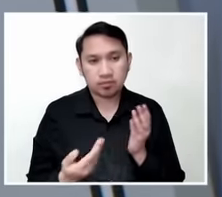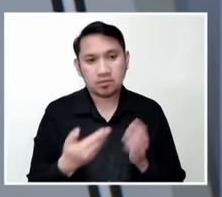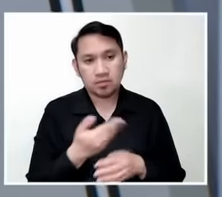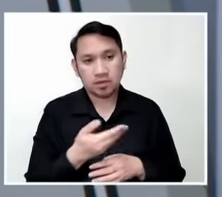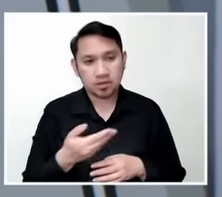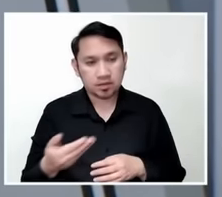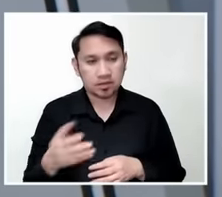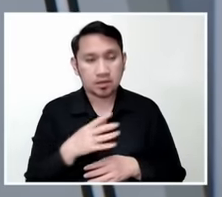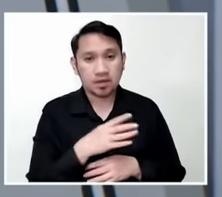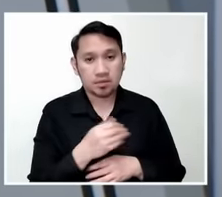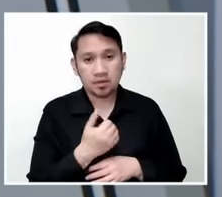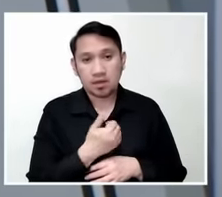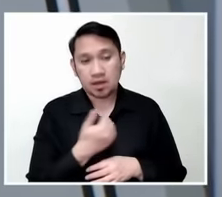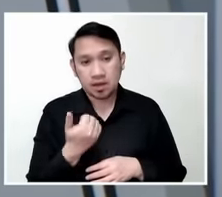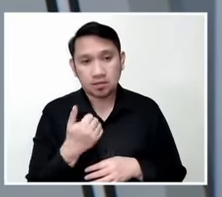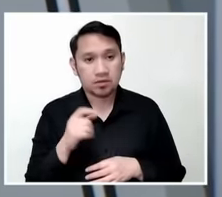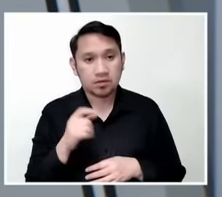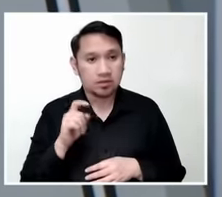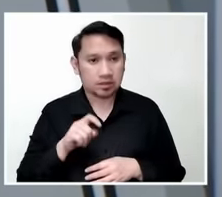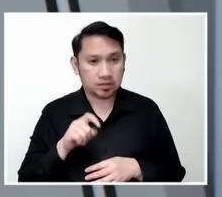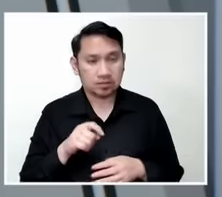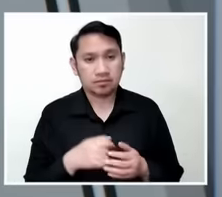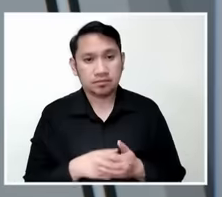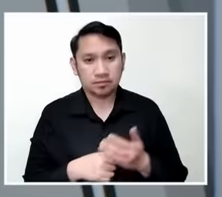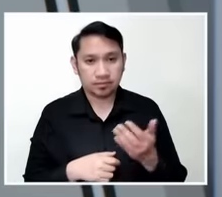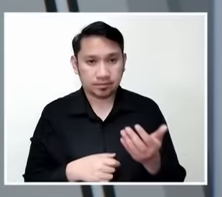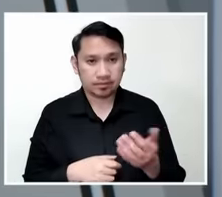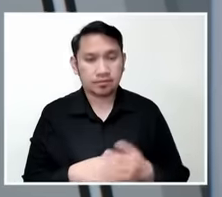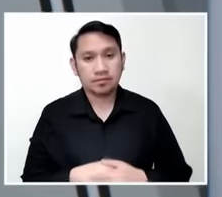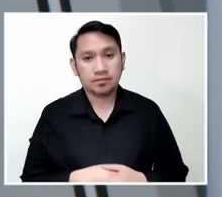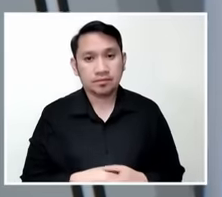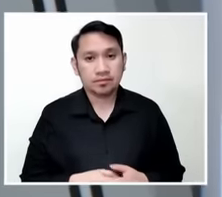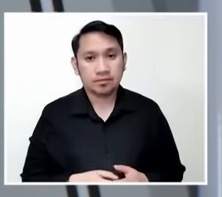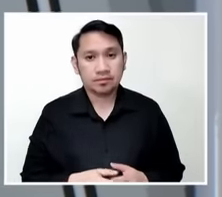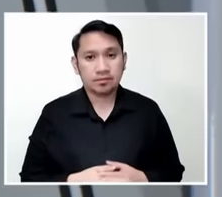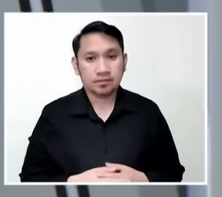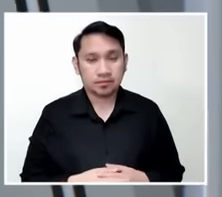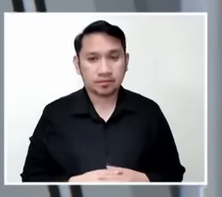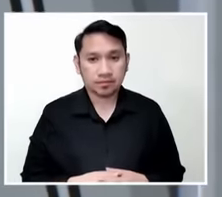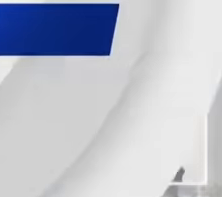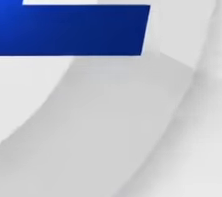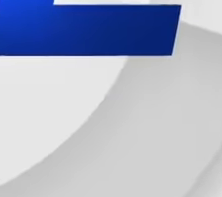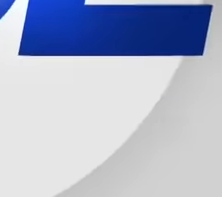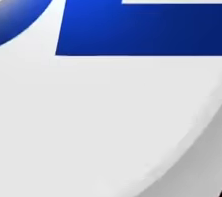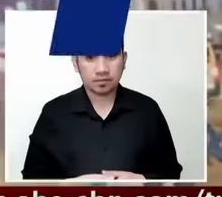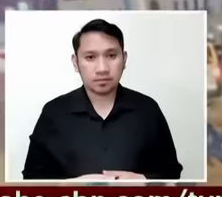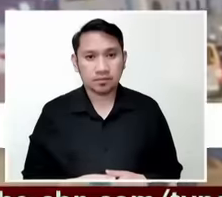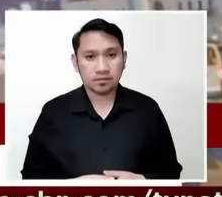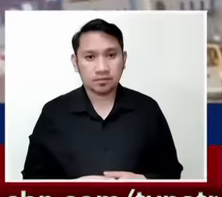at iba pang pangangailangan. Nagpapatrol, Lady Vicencio.